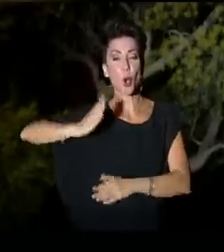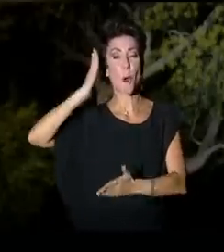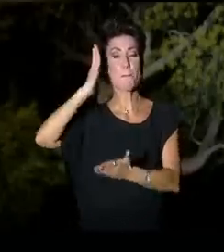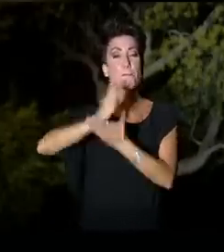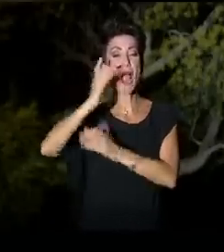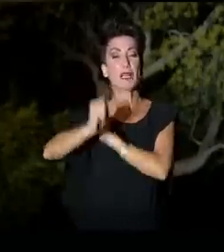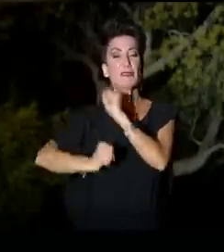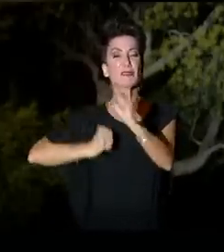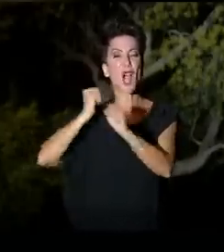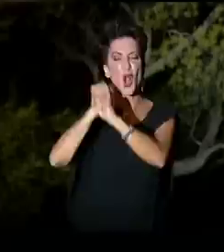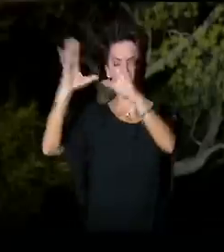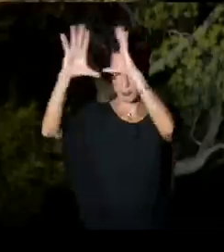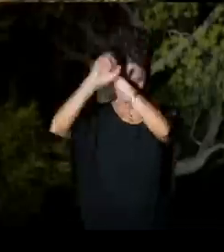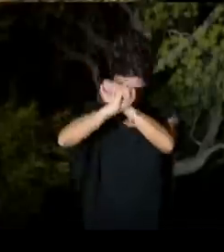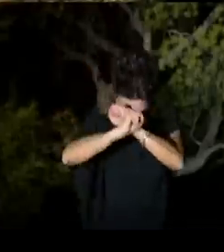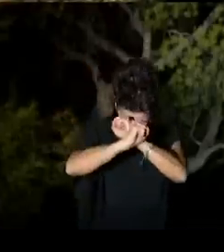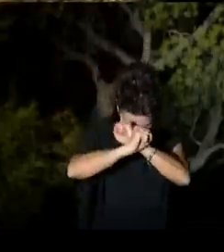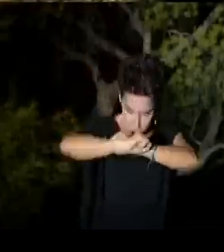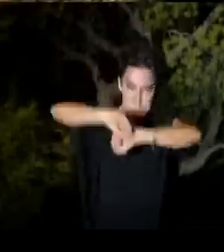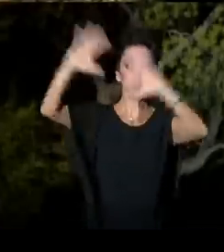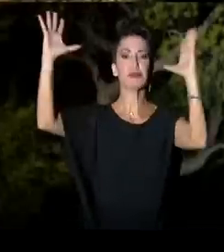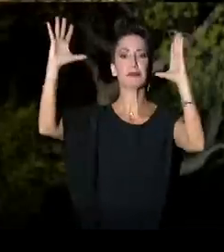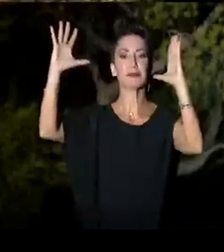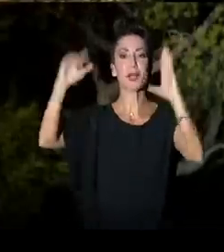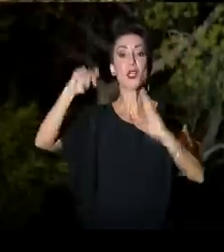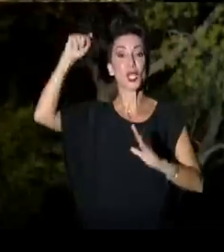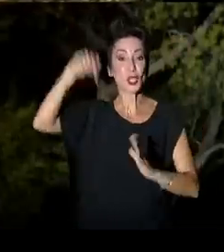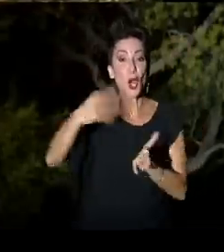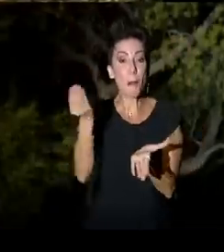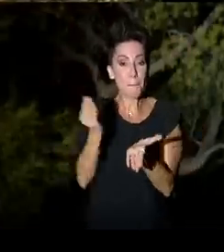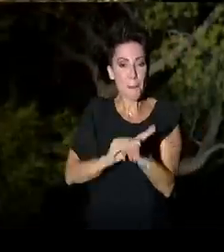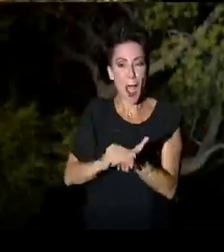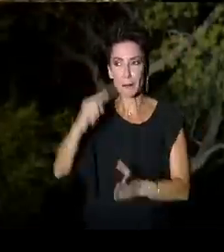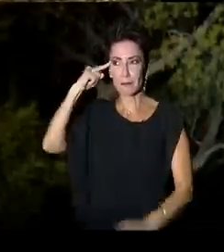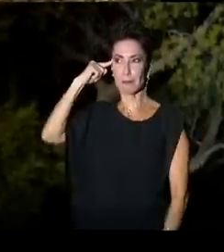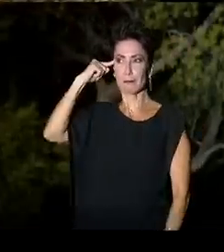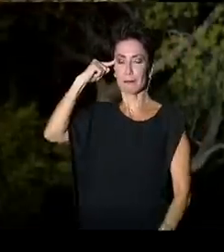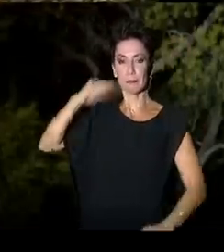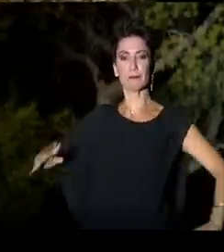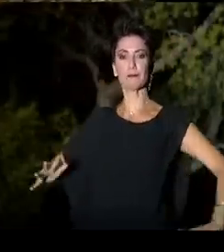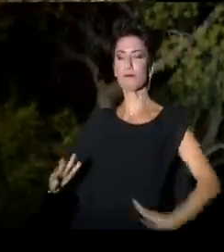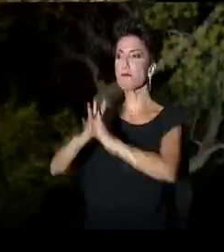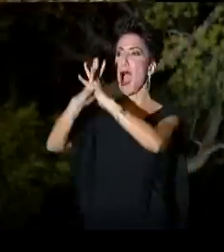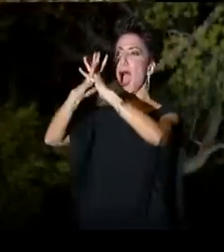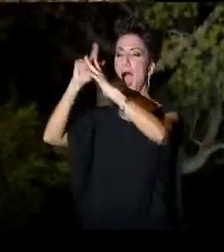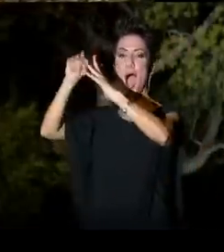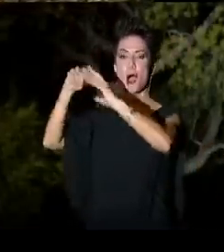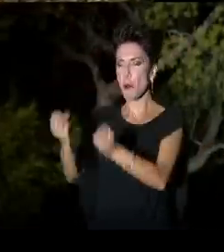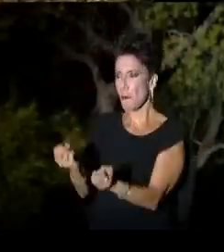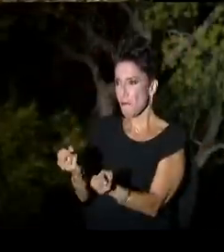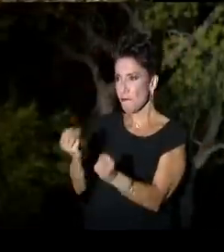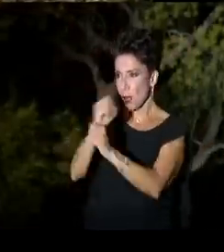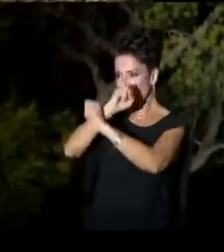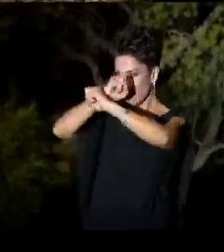Ξαναφωτίζοντας λοιπόν το οχυρό της Ακρόπολης, στέλνουμε και ένα